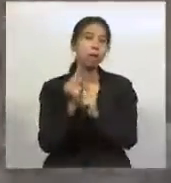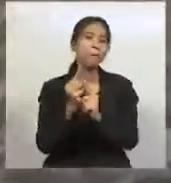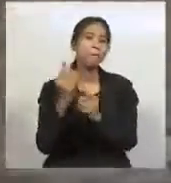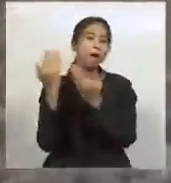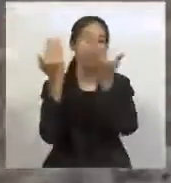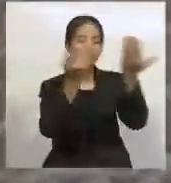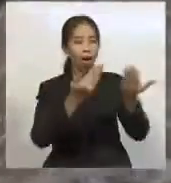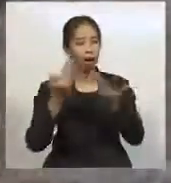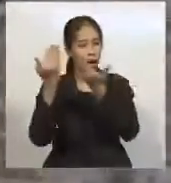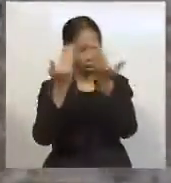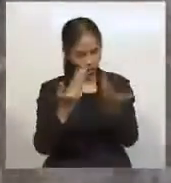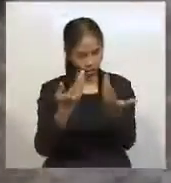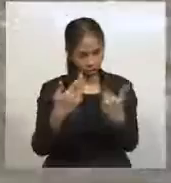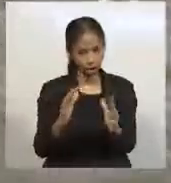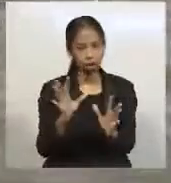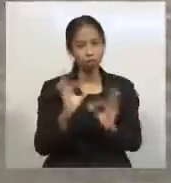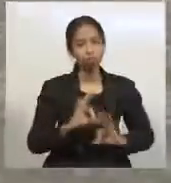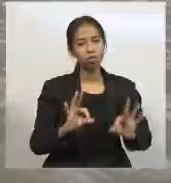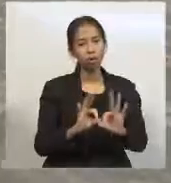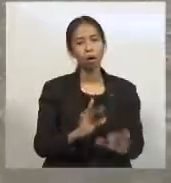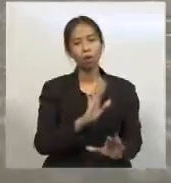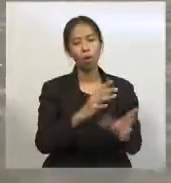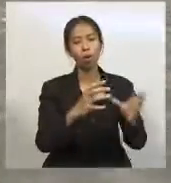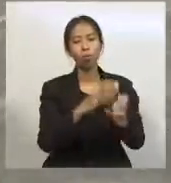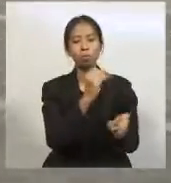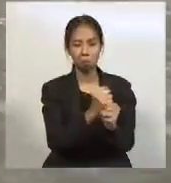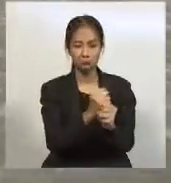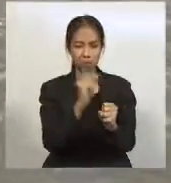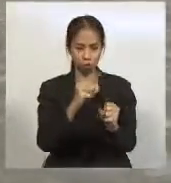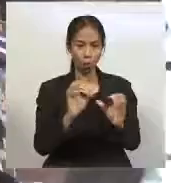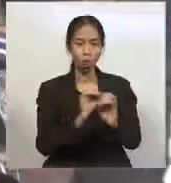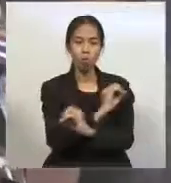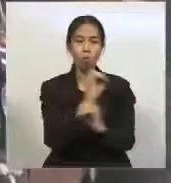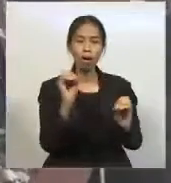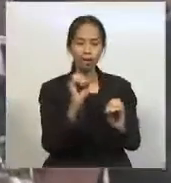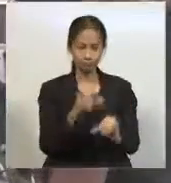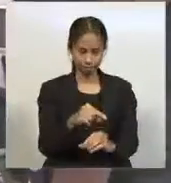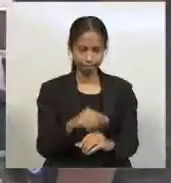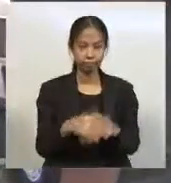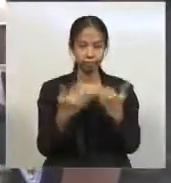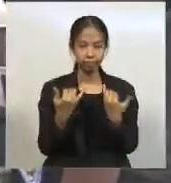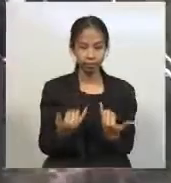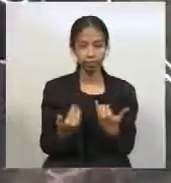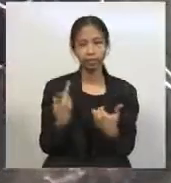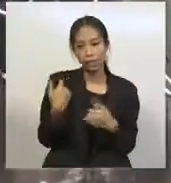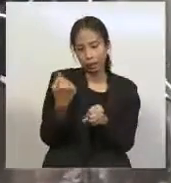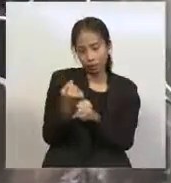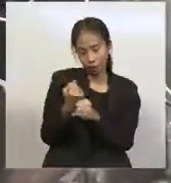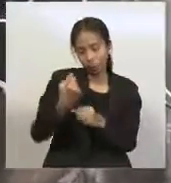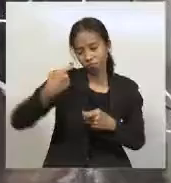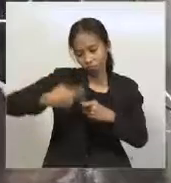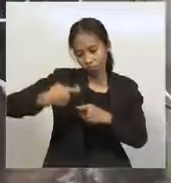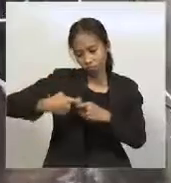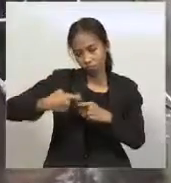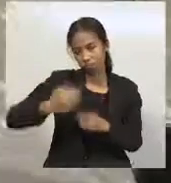าศและคำนึงถึงความปลอดภัยของเจ้าหน้าที่ทีมปฏิบัติภารกิจให้มากที่สุดด้วยนะคะเป็นปฏิบัติการที่ค่อนข้างยากลำบากเลยที